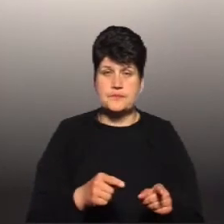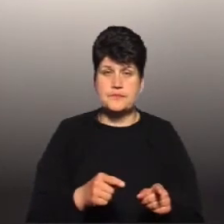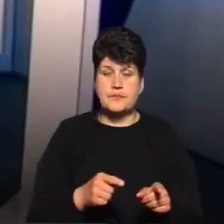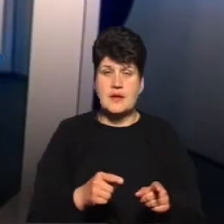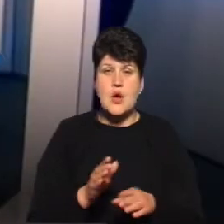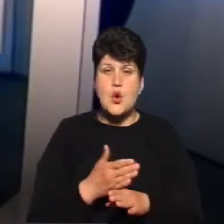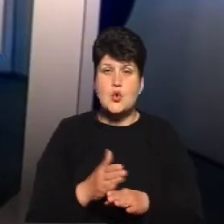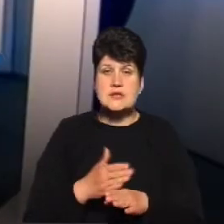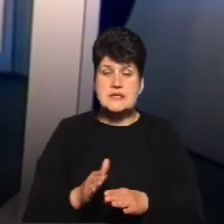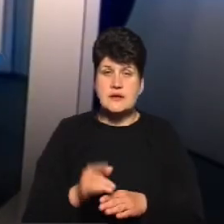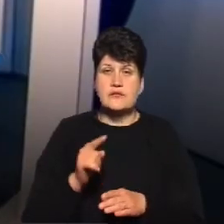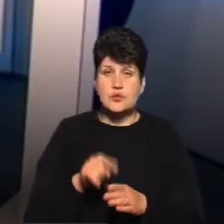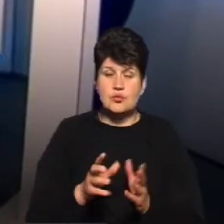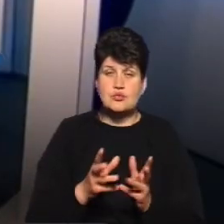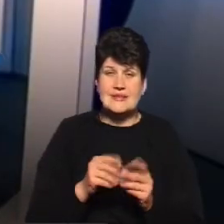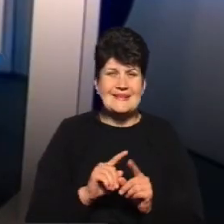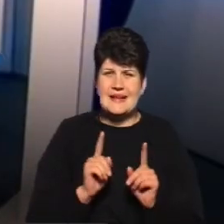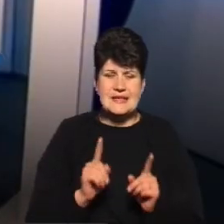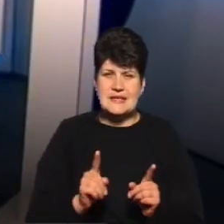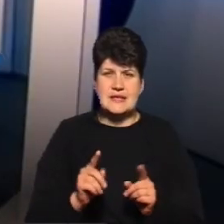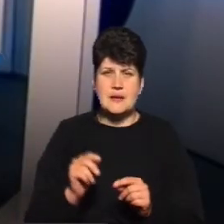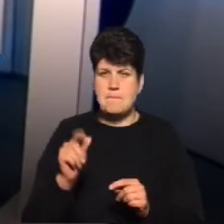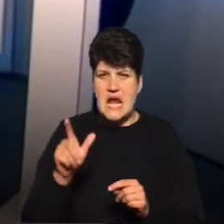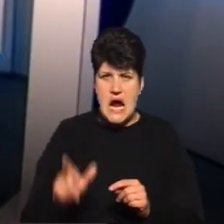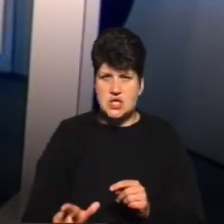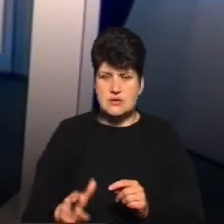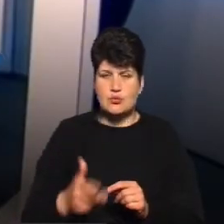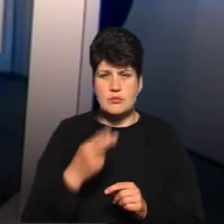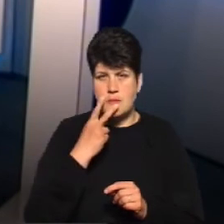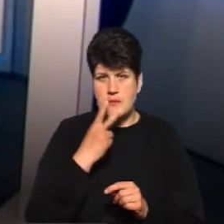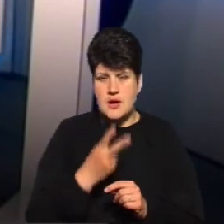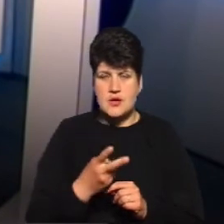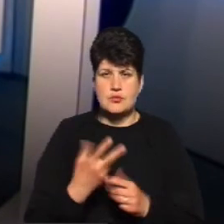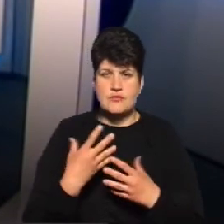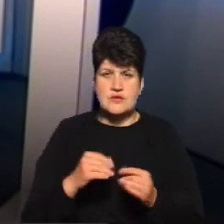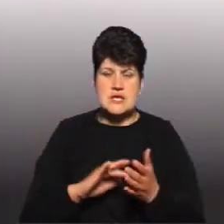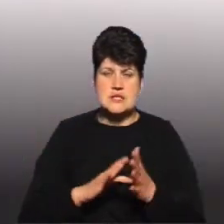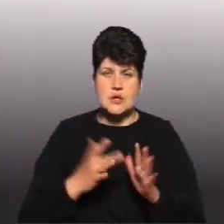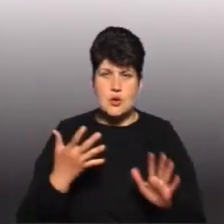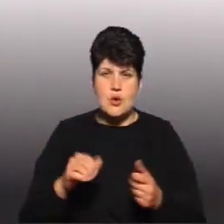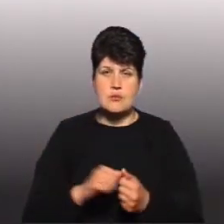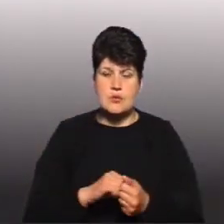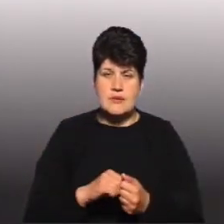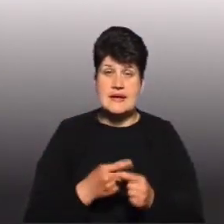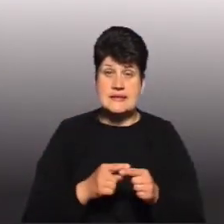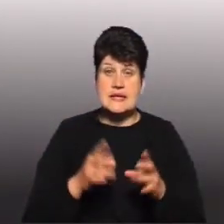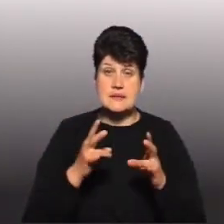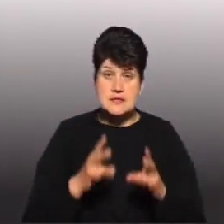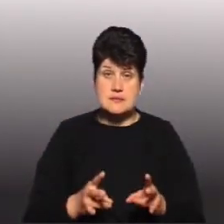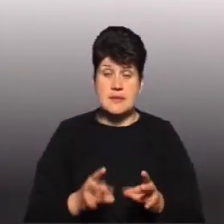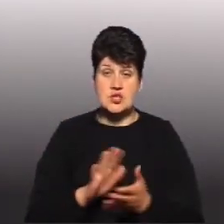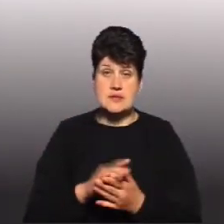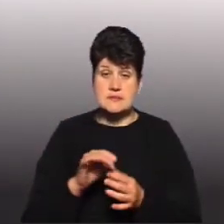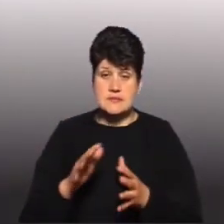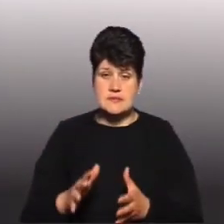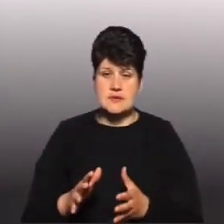тому числі це не тільки ПЕТ-пляшка, яку ми здебільшого бачимо, і вже зараз скло і папір, а це і небезпечні відходи.